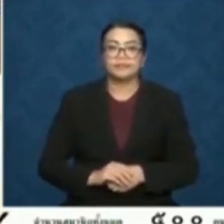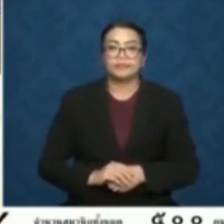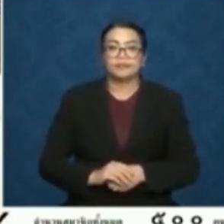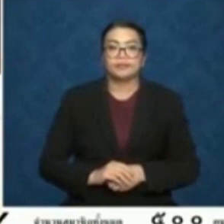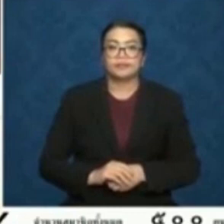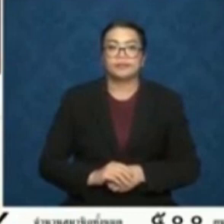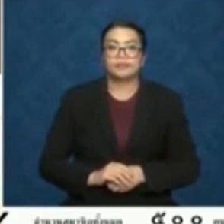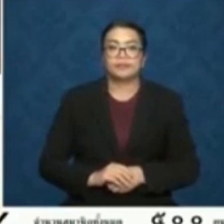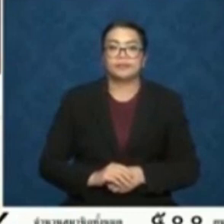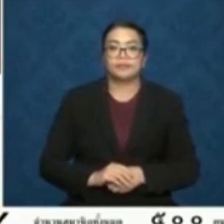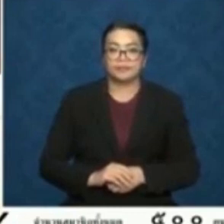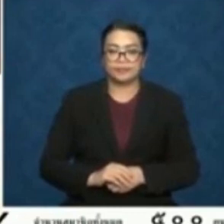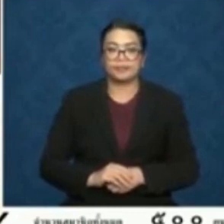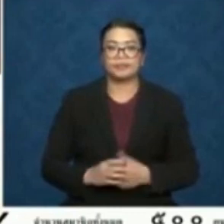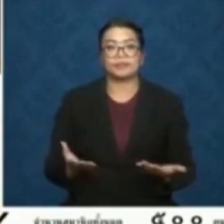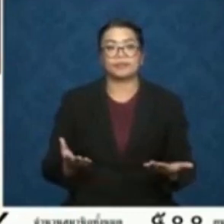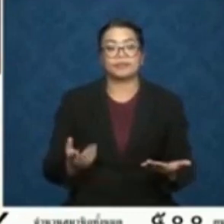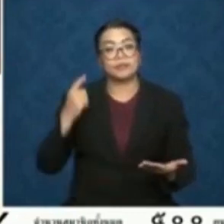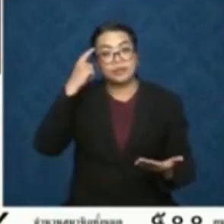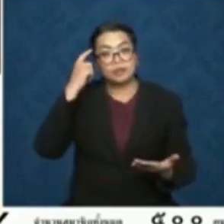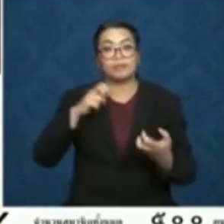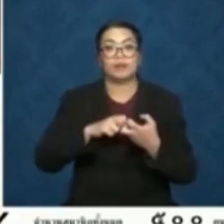ขอบคุณครับเอาละครับ